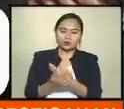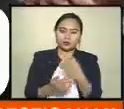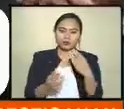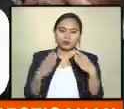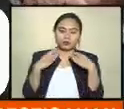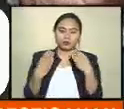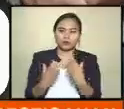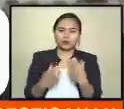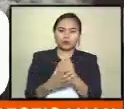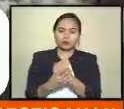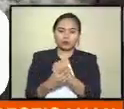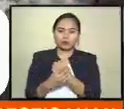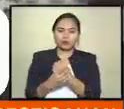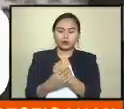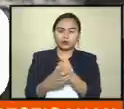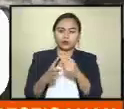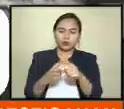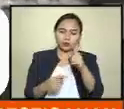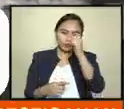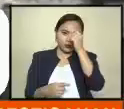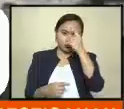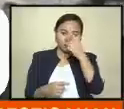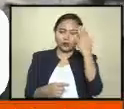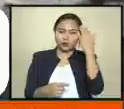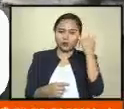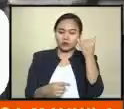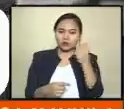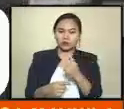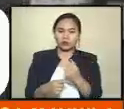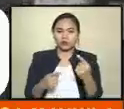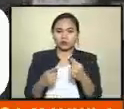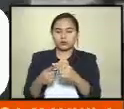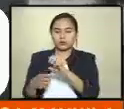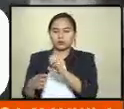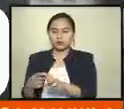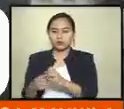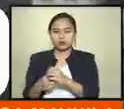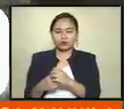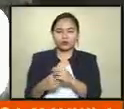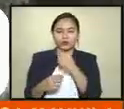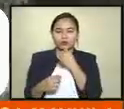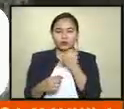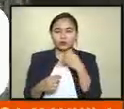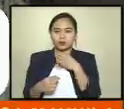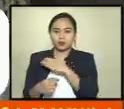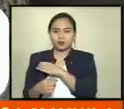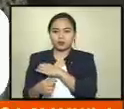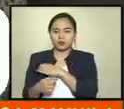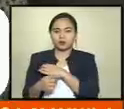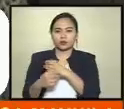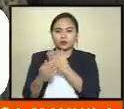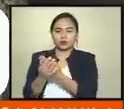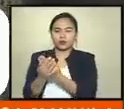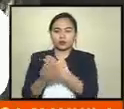Amy Marcos. Pero naiintindihan din daw niya kung bakit hanggang sa huli ay sinisikap ng mga kongresista na maisingit ang kanilang